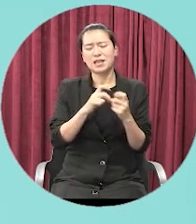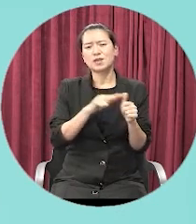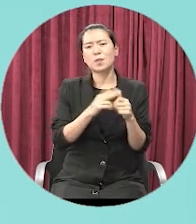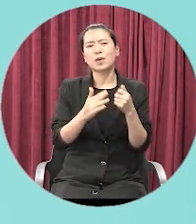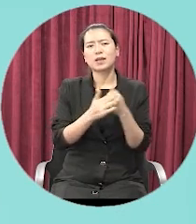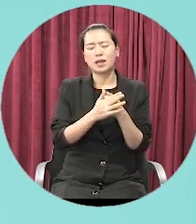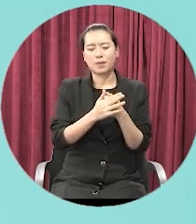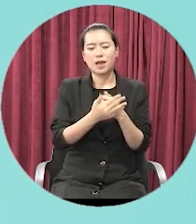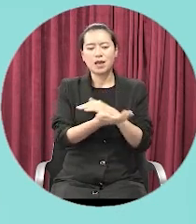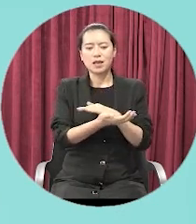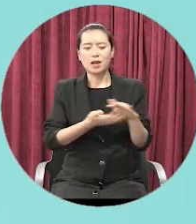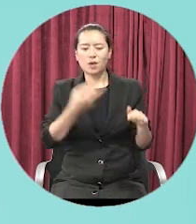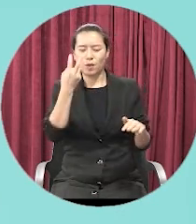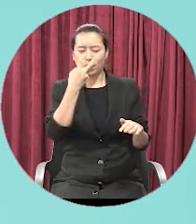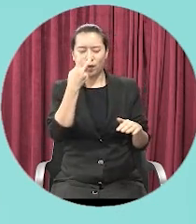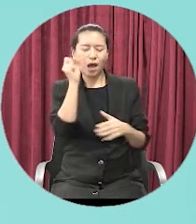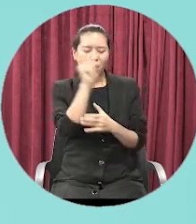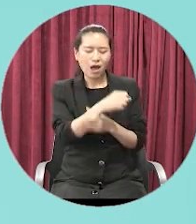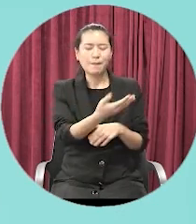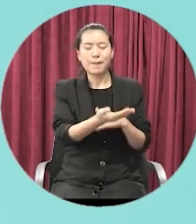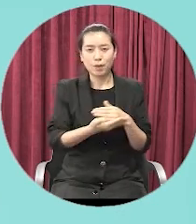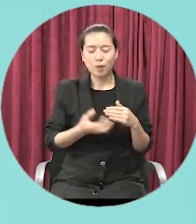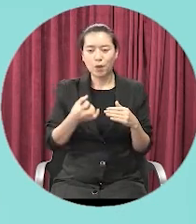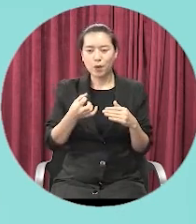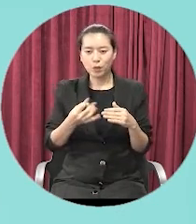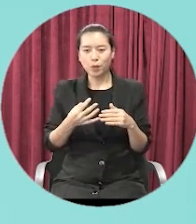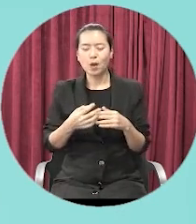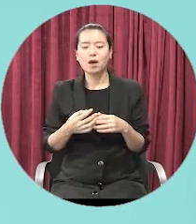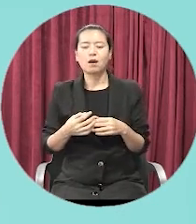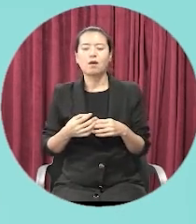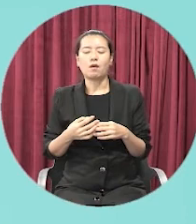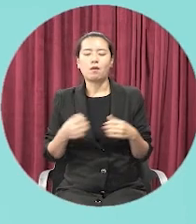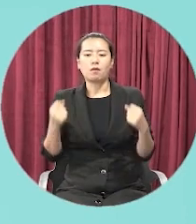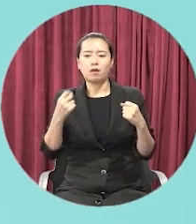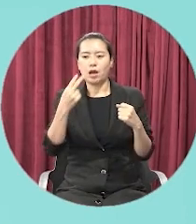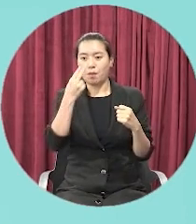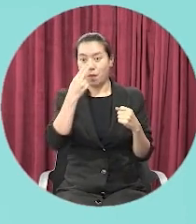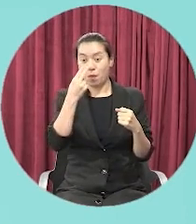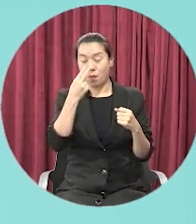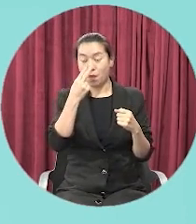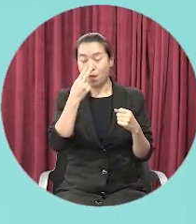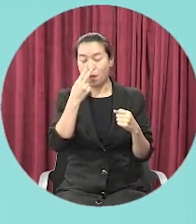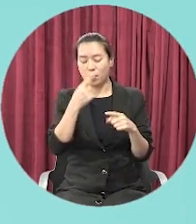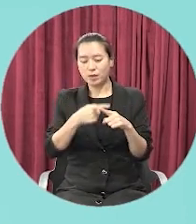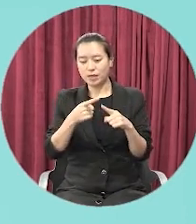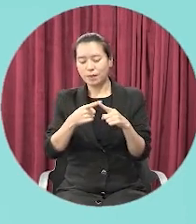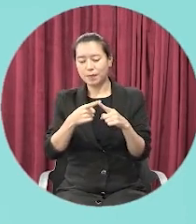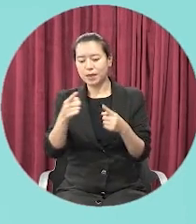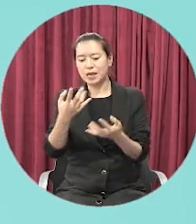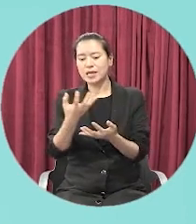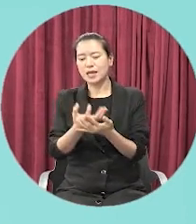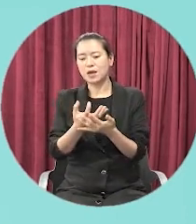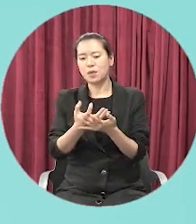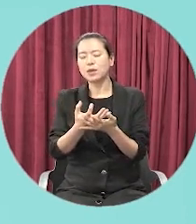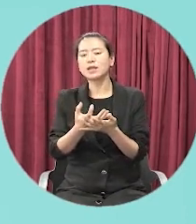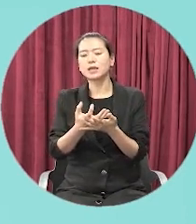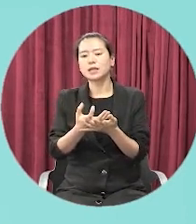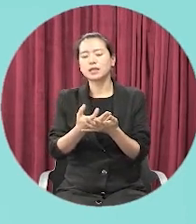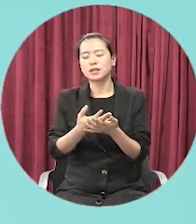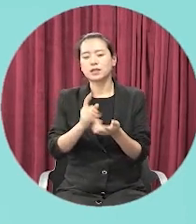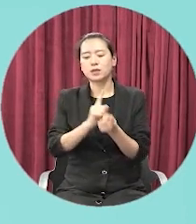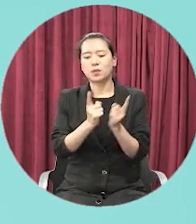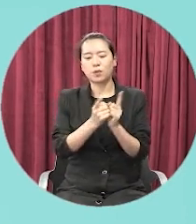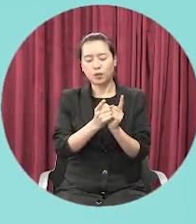연패 끊은 심평원 이라 보험 공단 이 가지고 있는 청구 자료와 병원들이 타는게 이런것들이 한국에 큰 채 던지며 특히 중요한